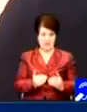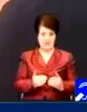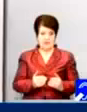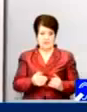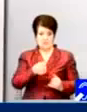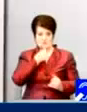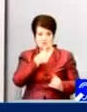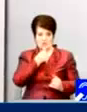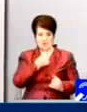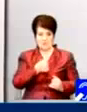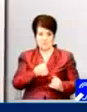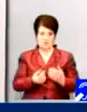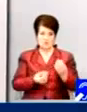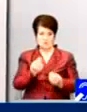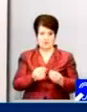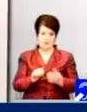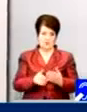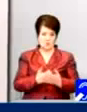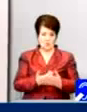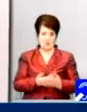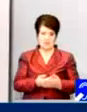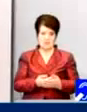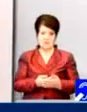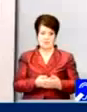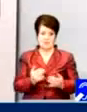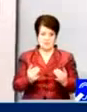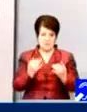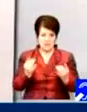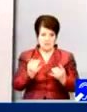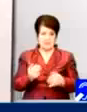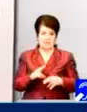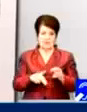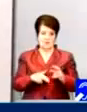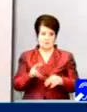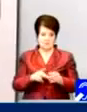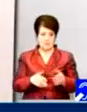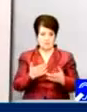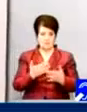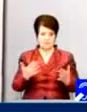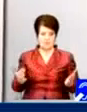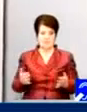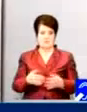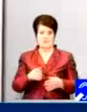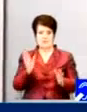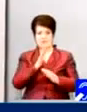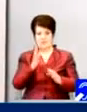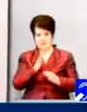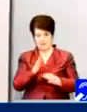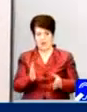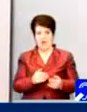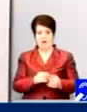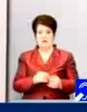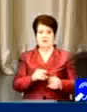să-i aducem jucării noi, jucării interesante, construcții Lego, activități în aer liber, pentru ca